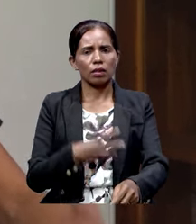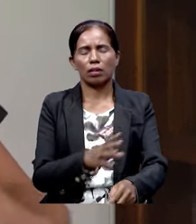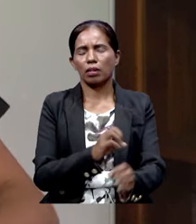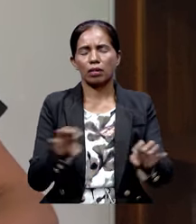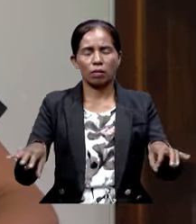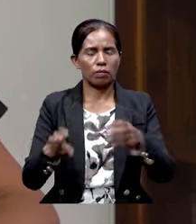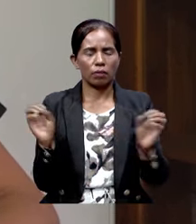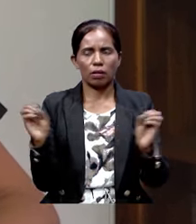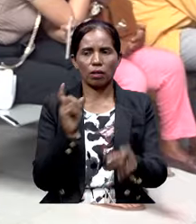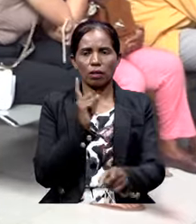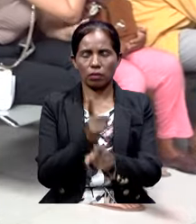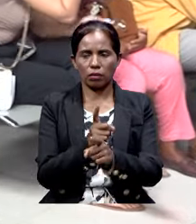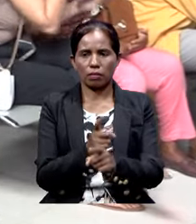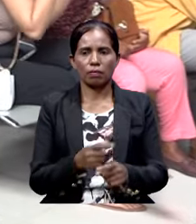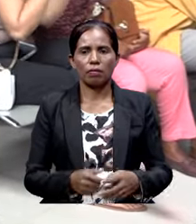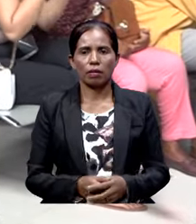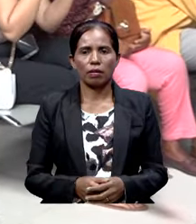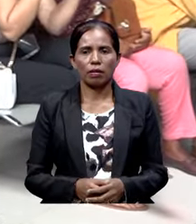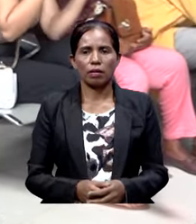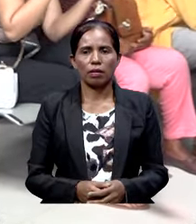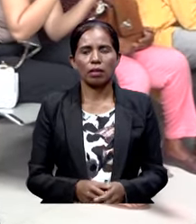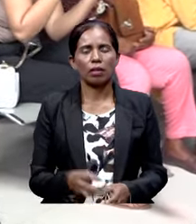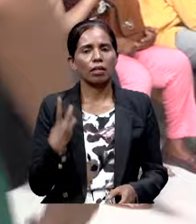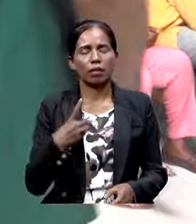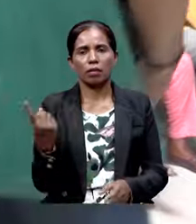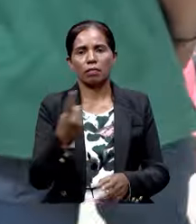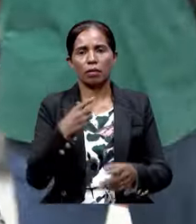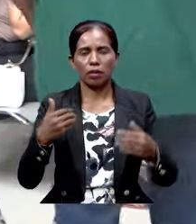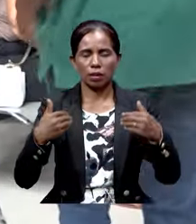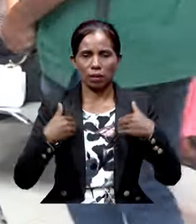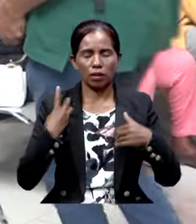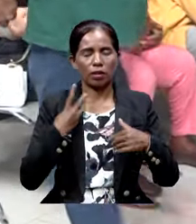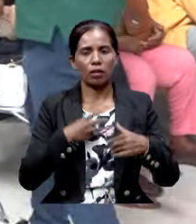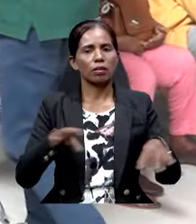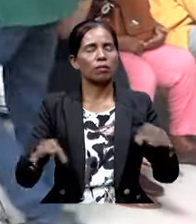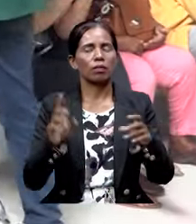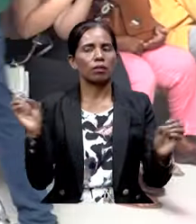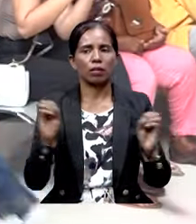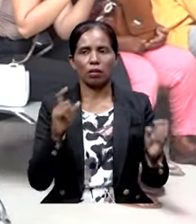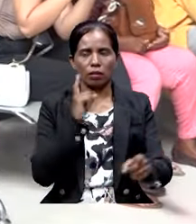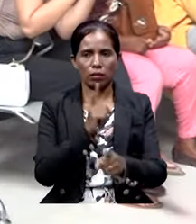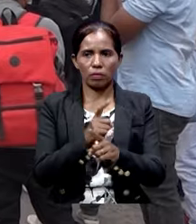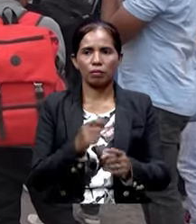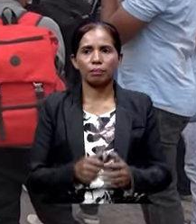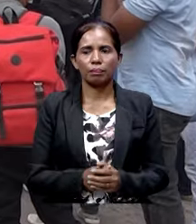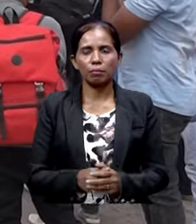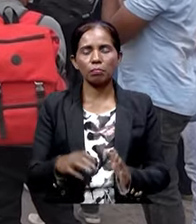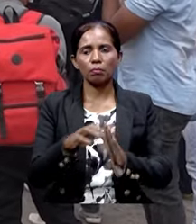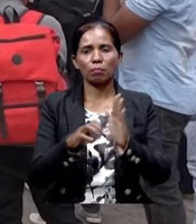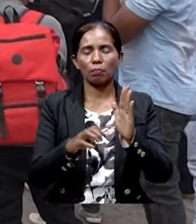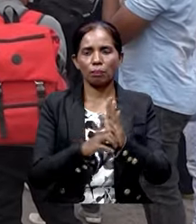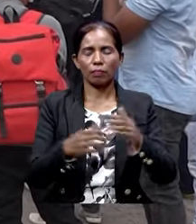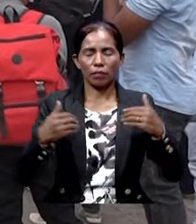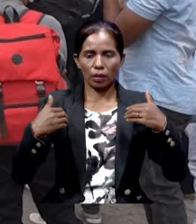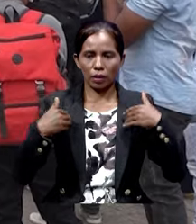ita falha ya gestão, né? Se cari, ida ne bebe que acontece, ita bela considera falha. Então, Estado ia